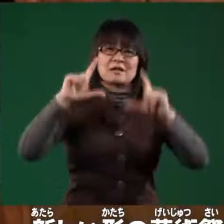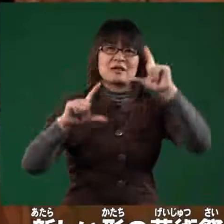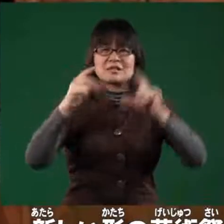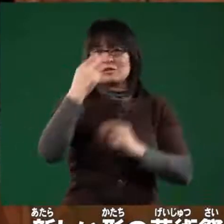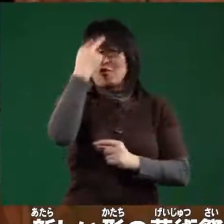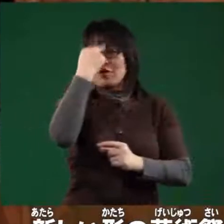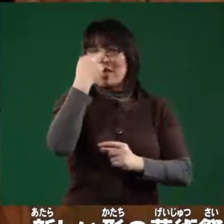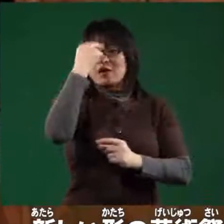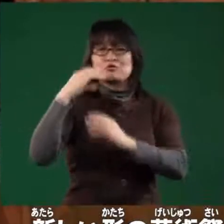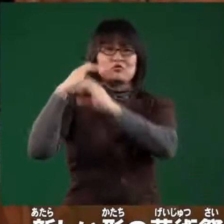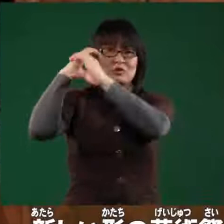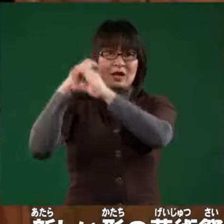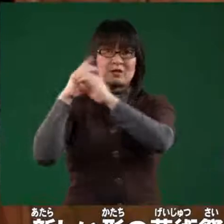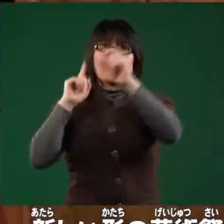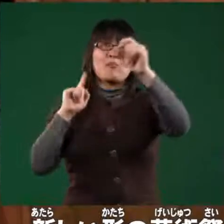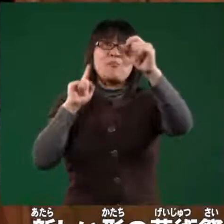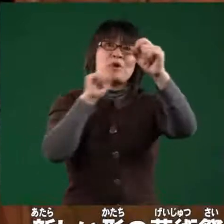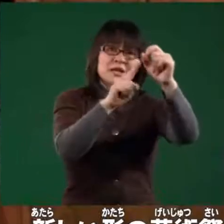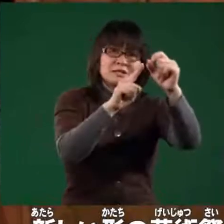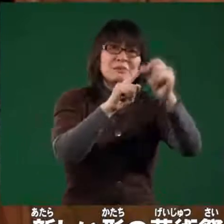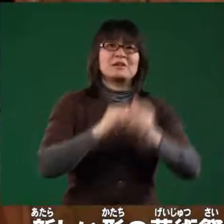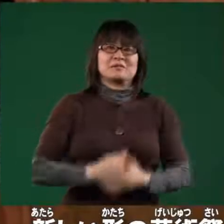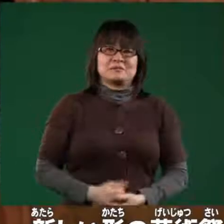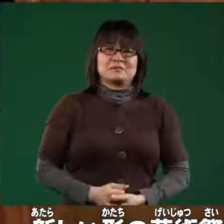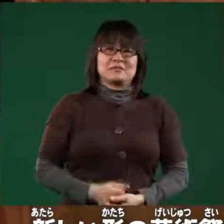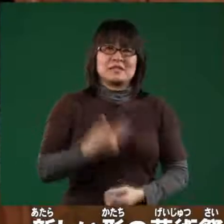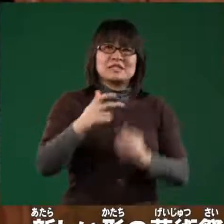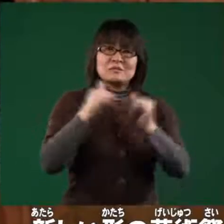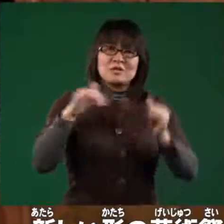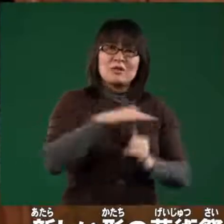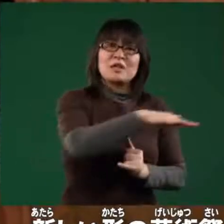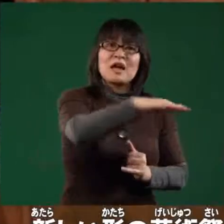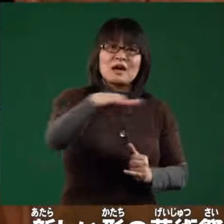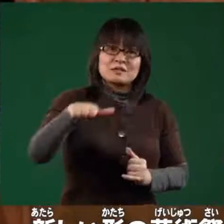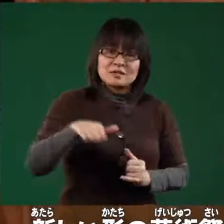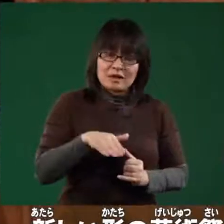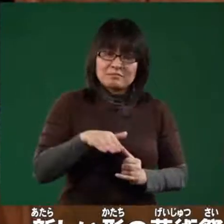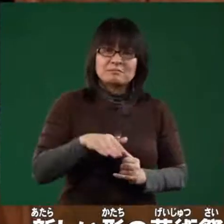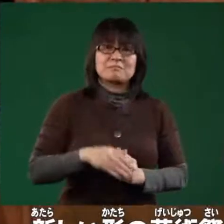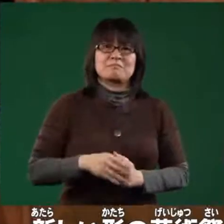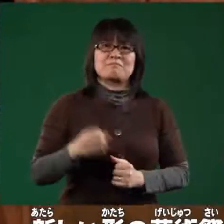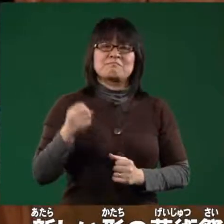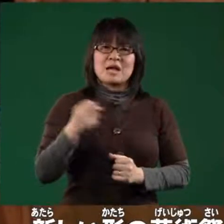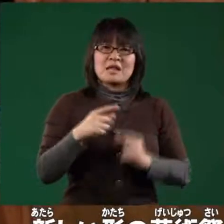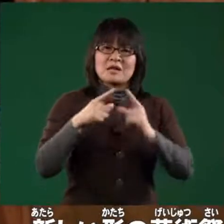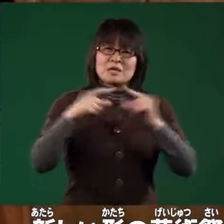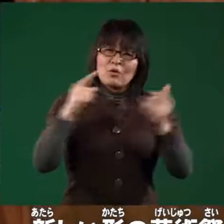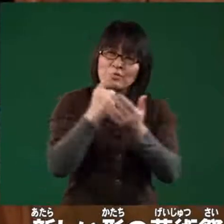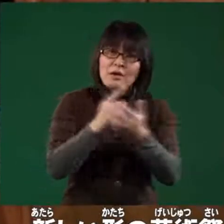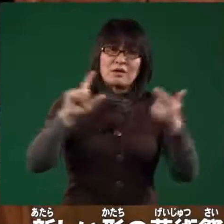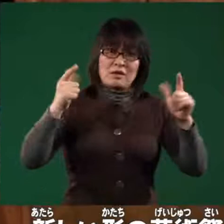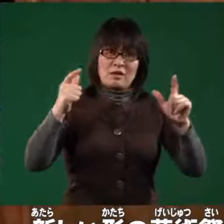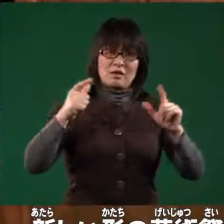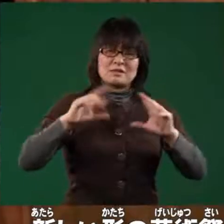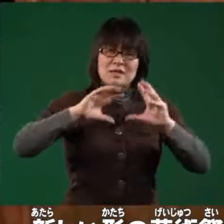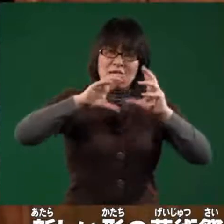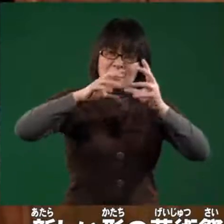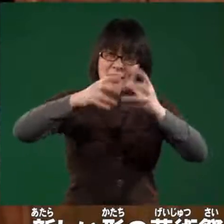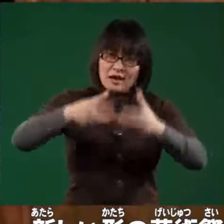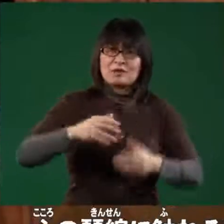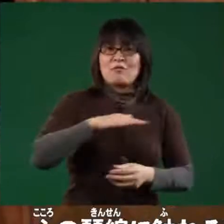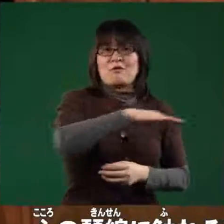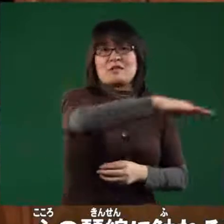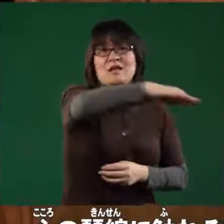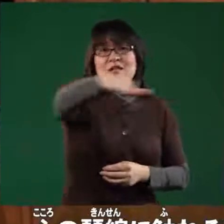芸術祭を目指しております。市民の皆さん、そして日本のみならず世界の方々